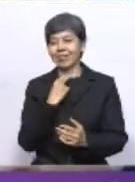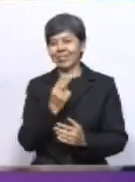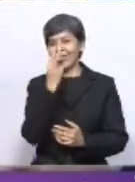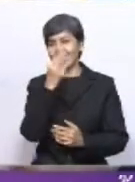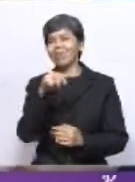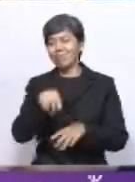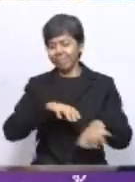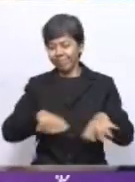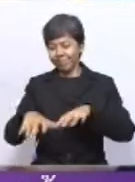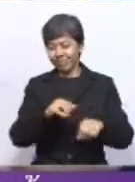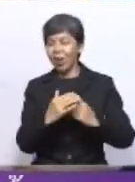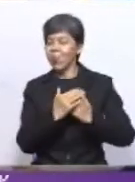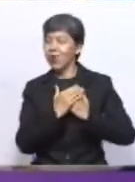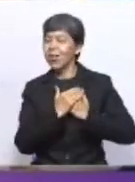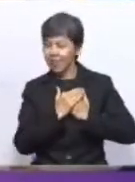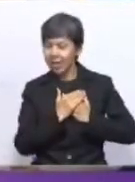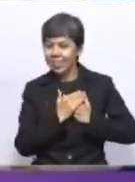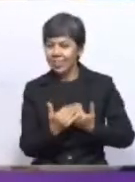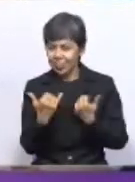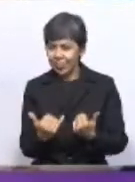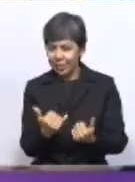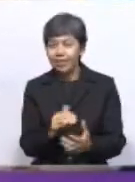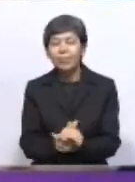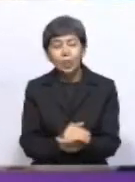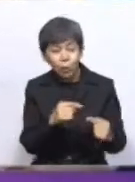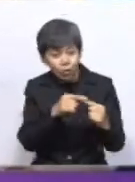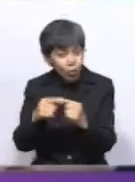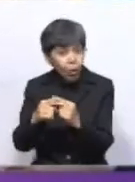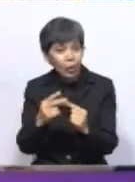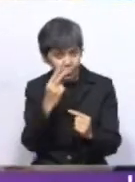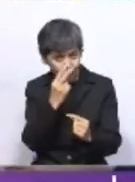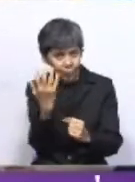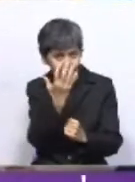ครับนี่ก็คือบรรยากาศการจัดงานอุ่นไอรักคลายความหนาวของวันนี้ครับช่วงนี้กลับไปยังสถานีครับ